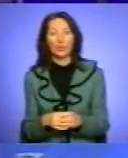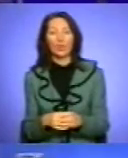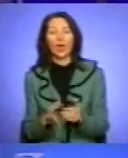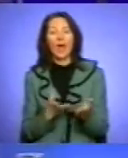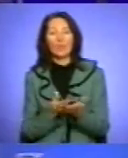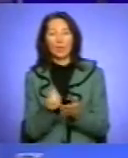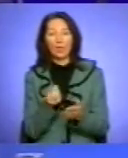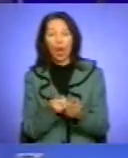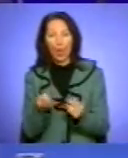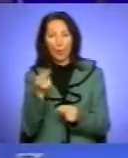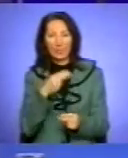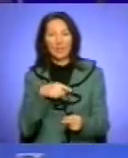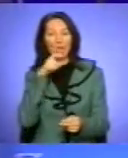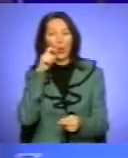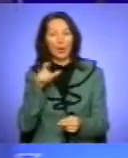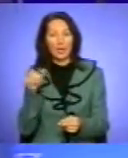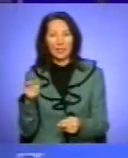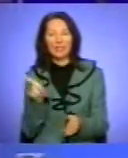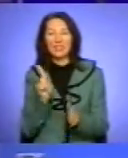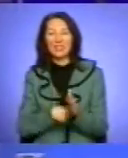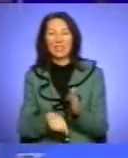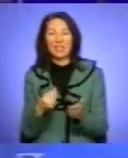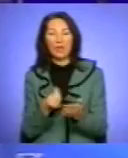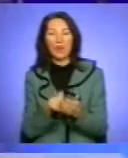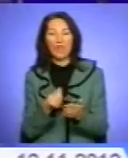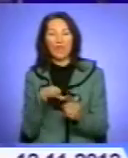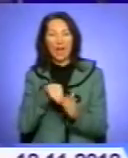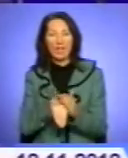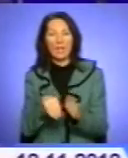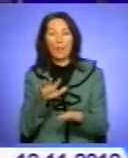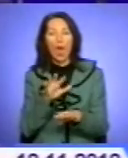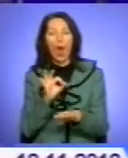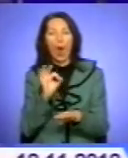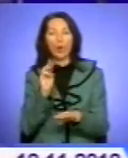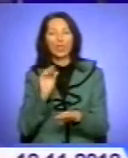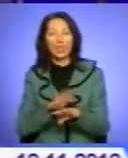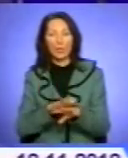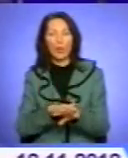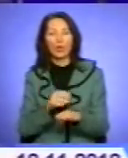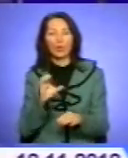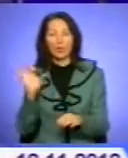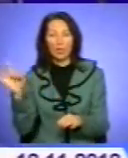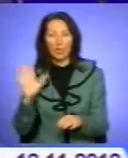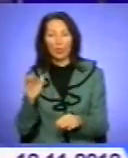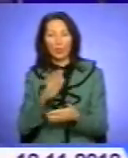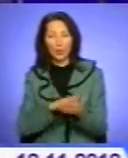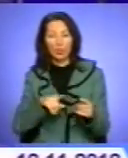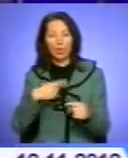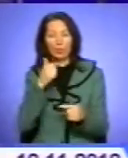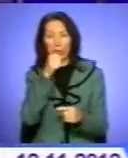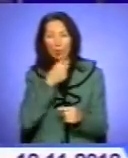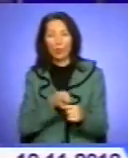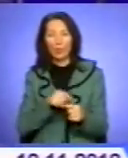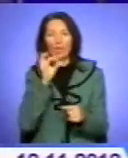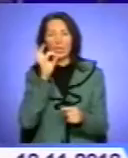Виплата компенсації українцям за знеціненими вкладами Ощадбанку СРСР буде продовжуватися і в наступному році. Про це